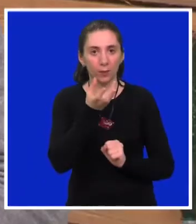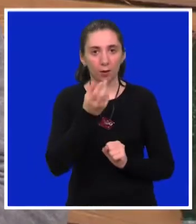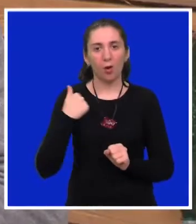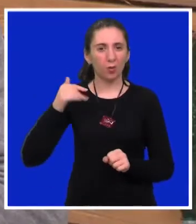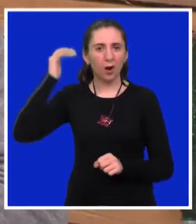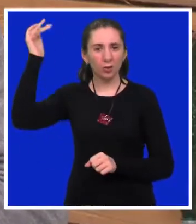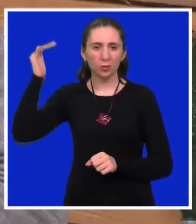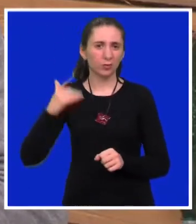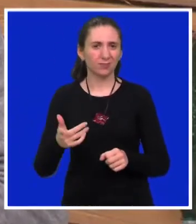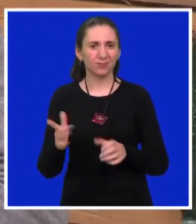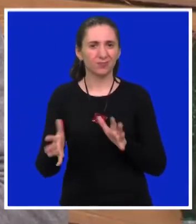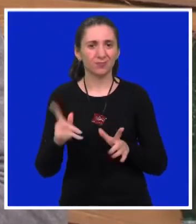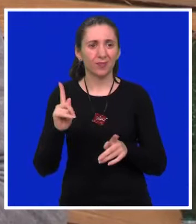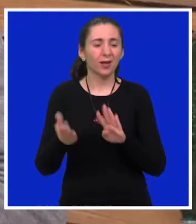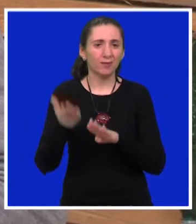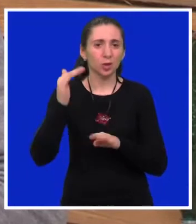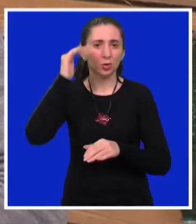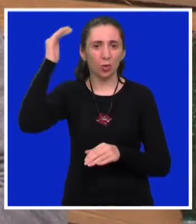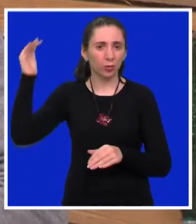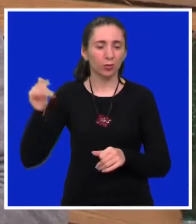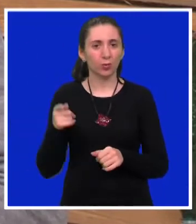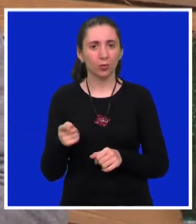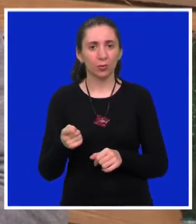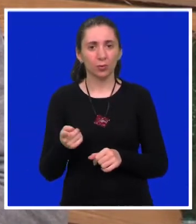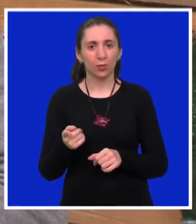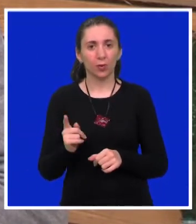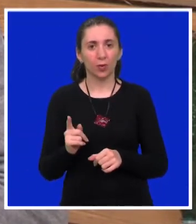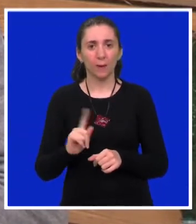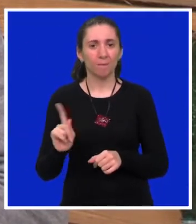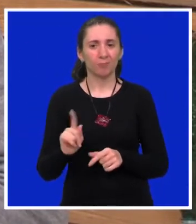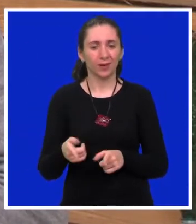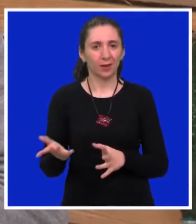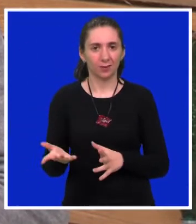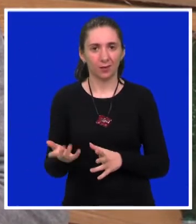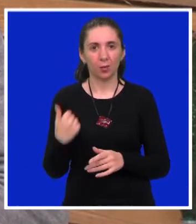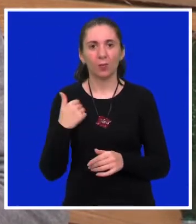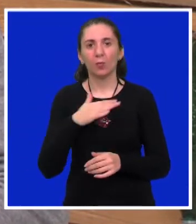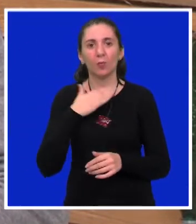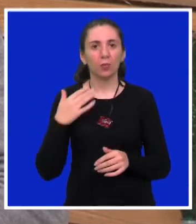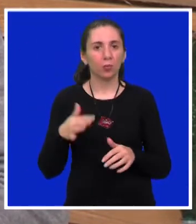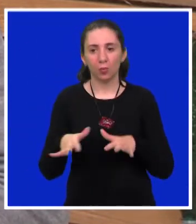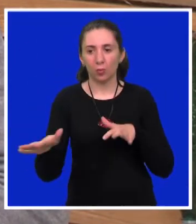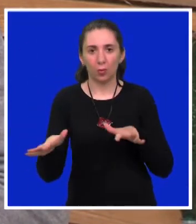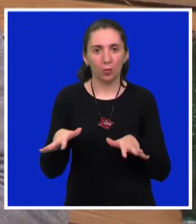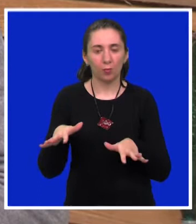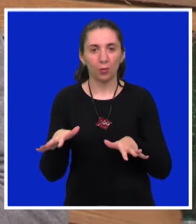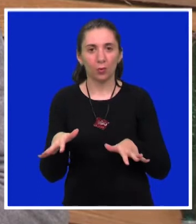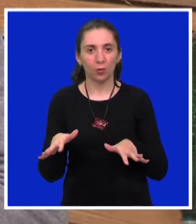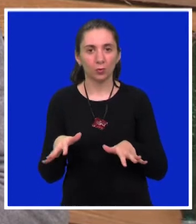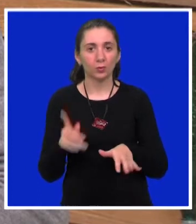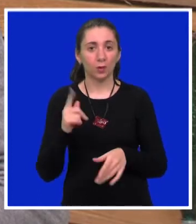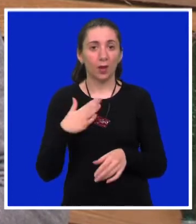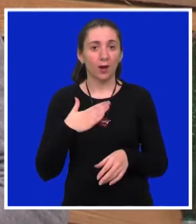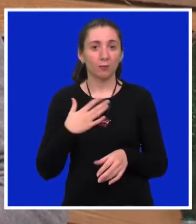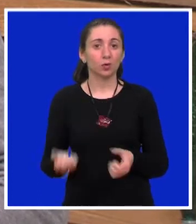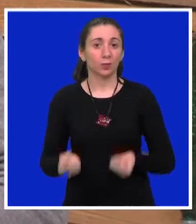prirode. Kod nas odraslih to baš, ili kod većine nas odraslih to baš i nije tako, i imamo puno prostora ovoga za